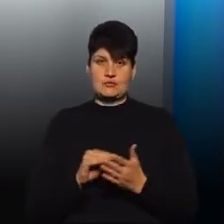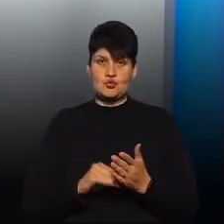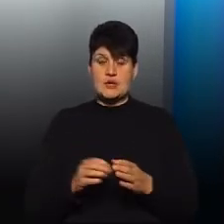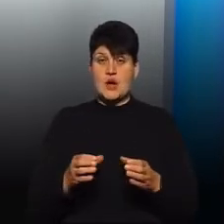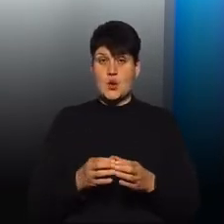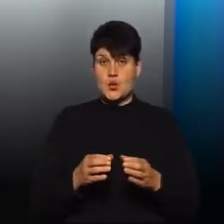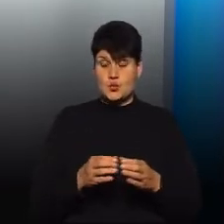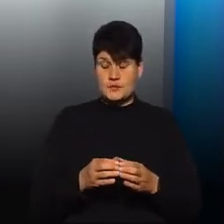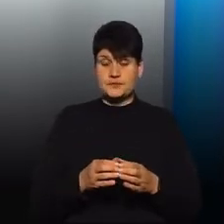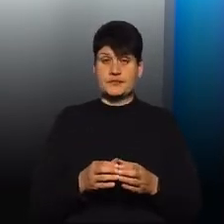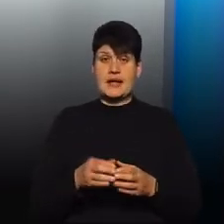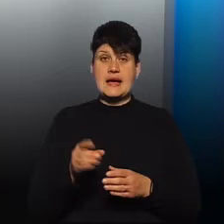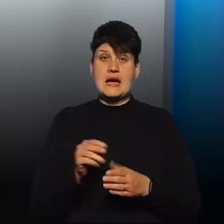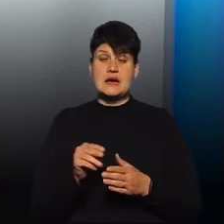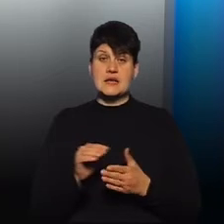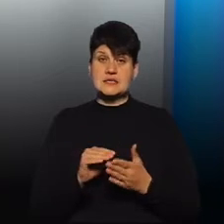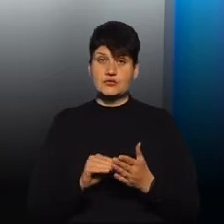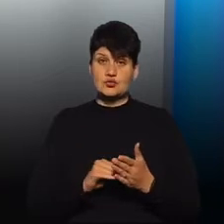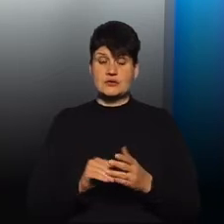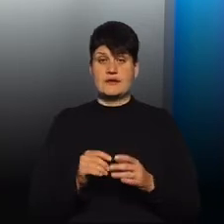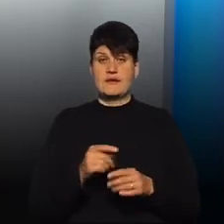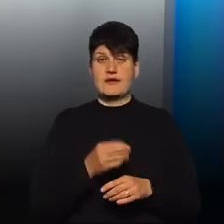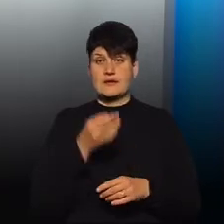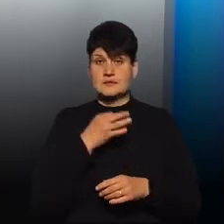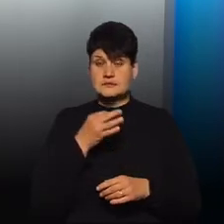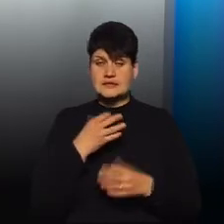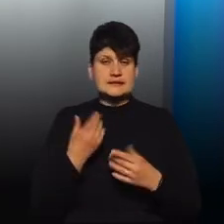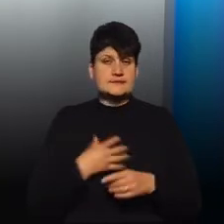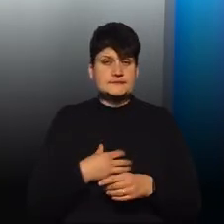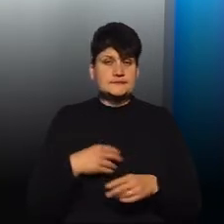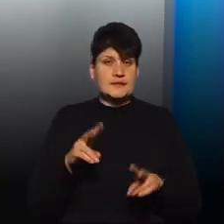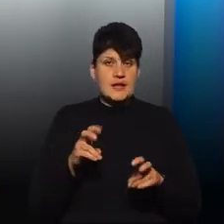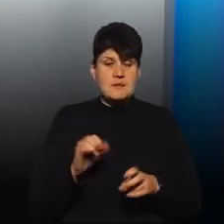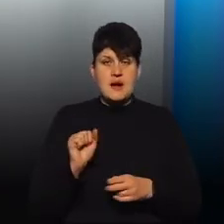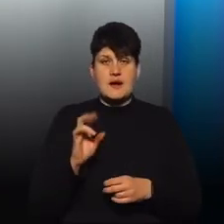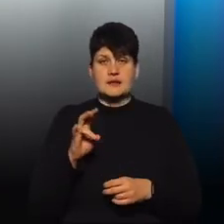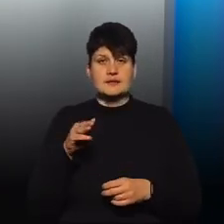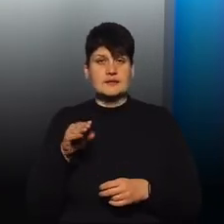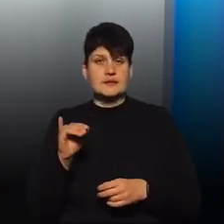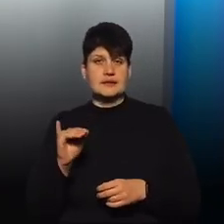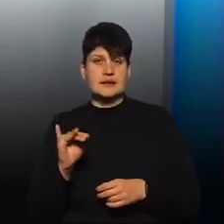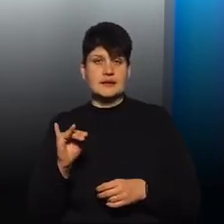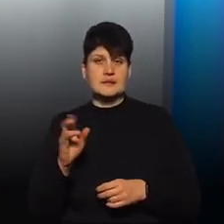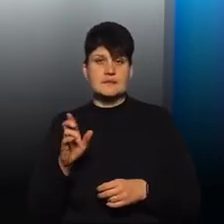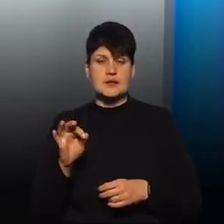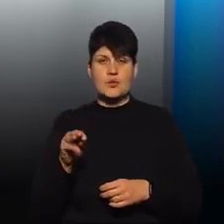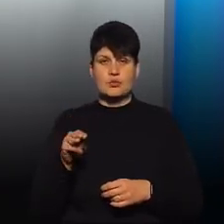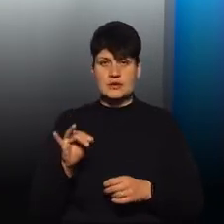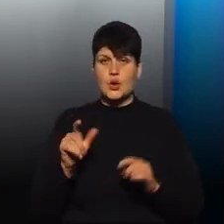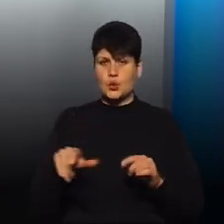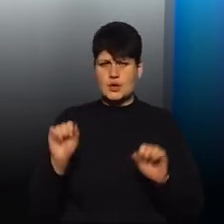лікарські засоби, дуже така актуальна тема, от антибіотики, так, все-таки можуть люди отримати